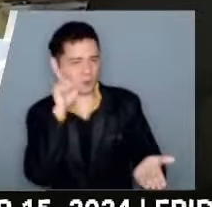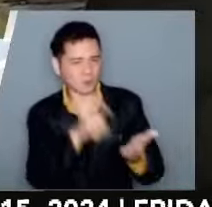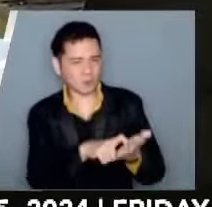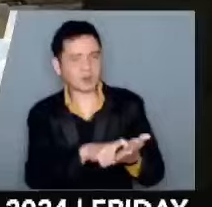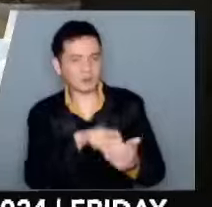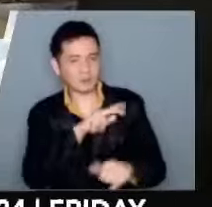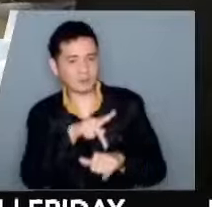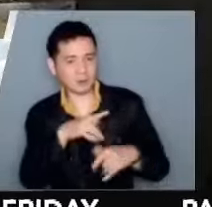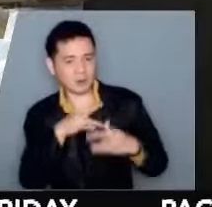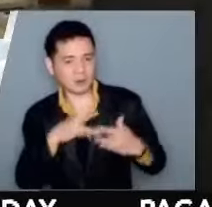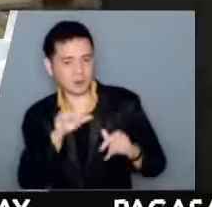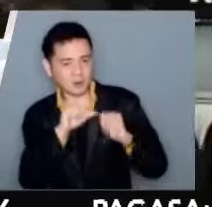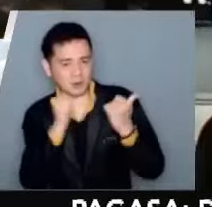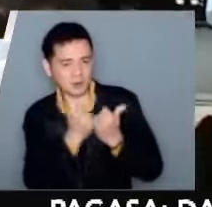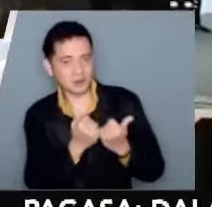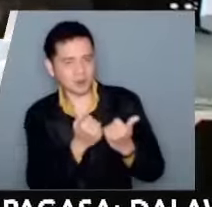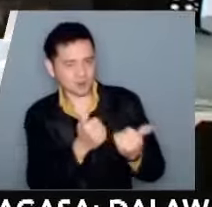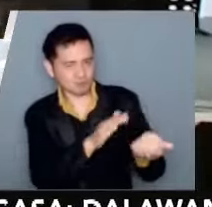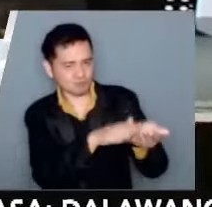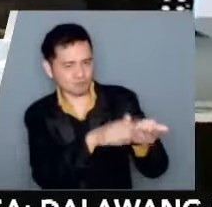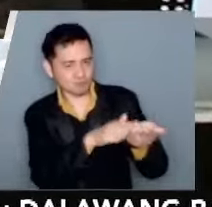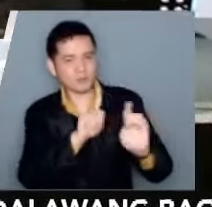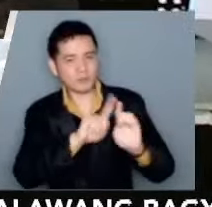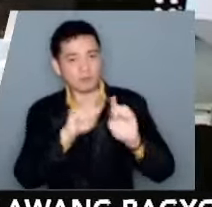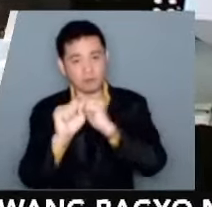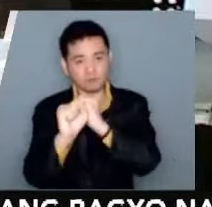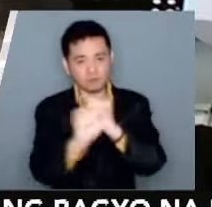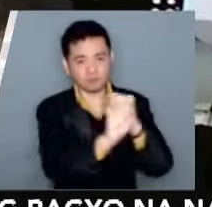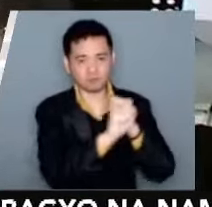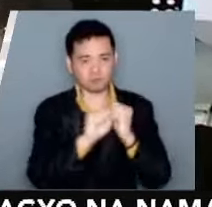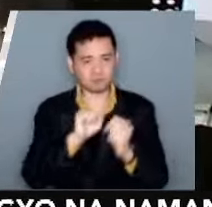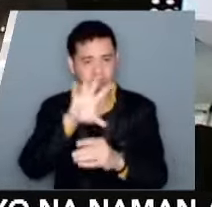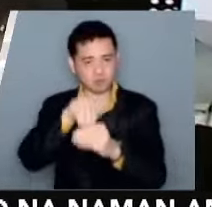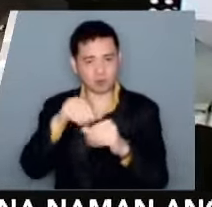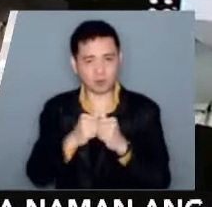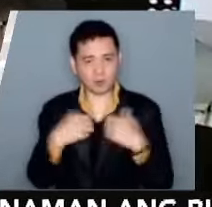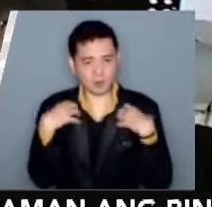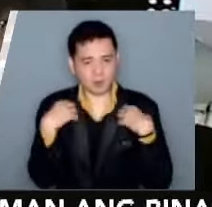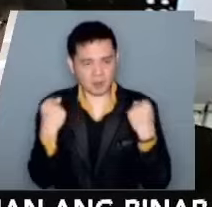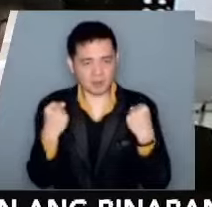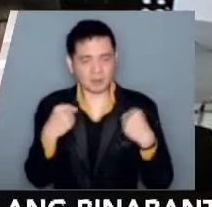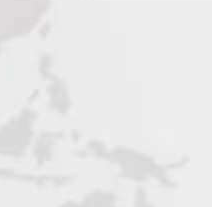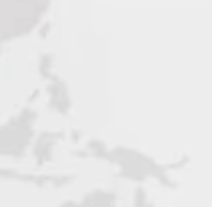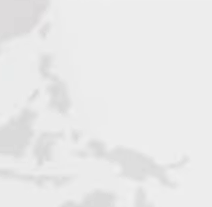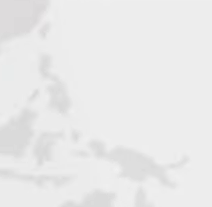inisyatibo at advokasya kaugnay sa kalusugan ng puso.